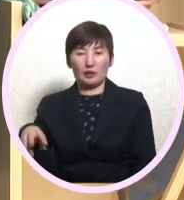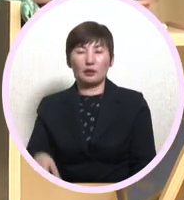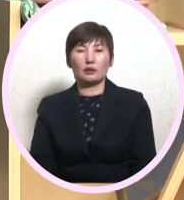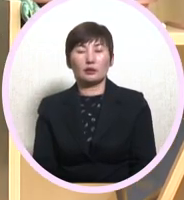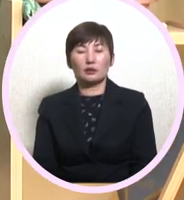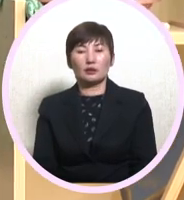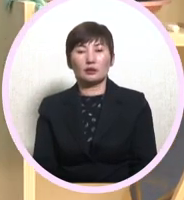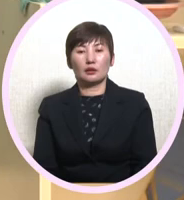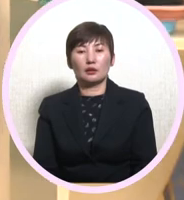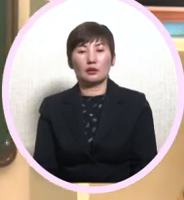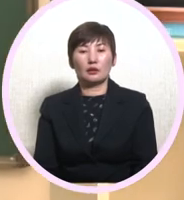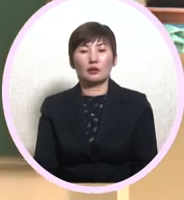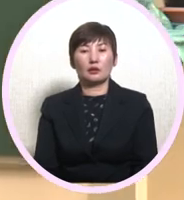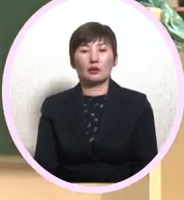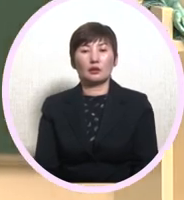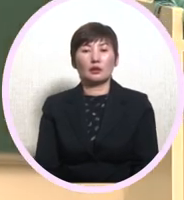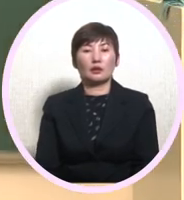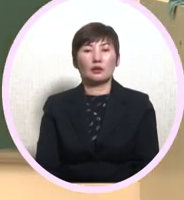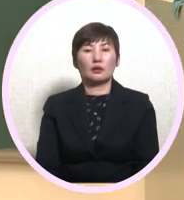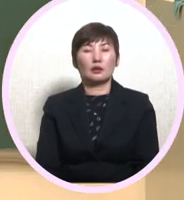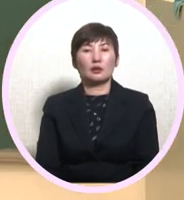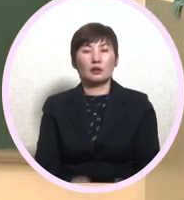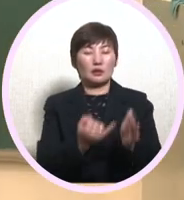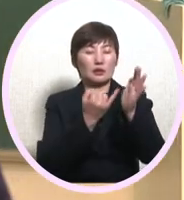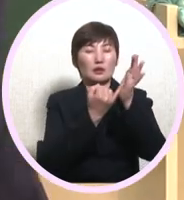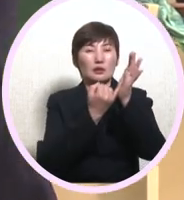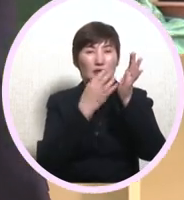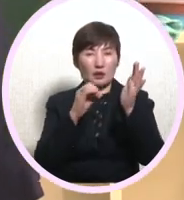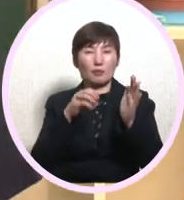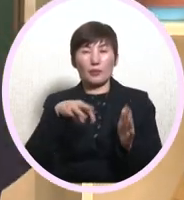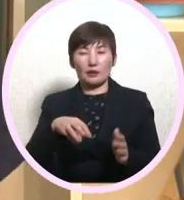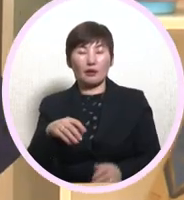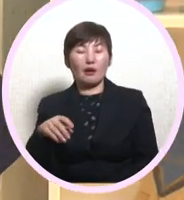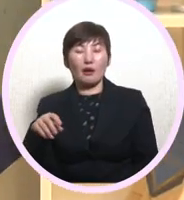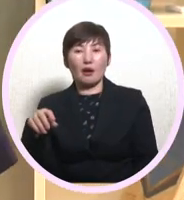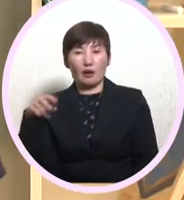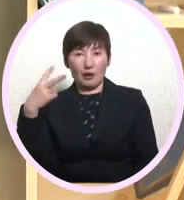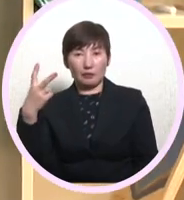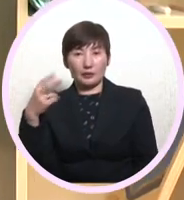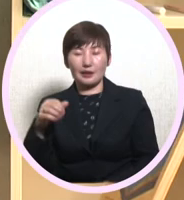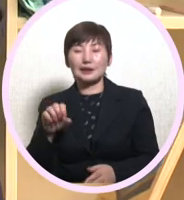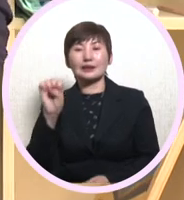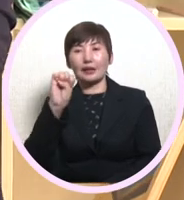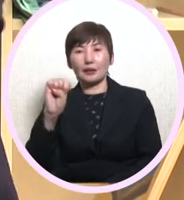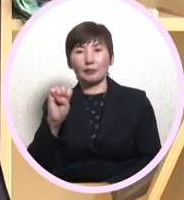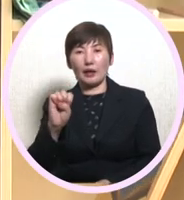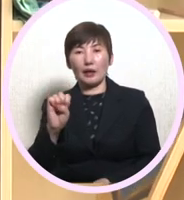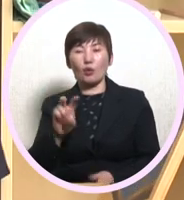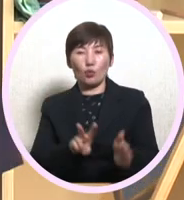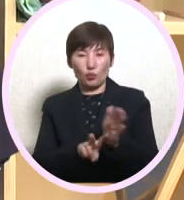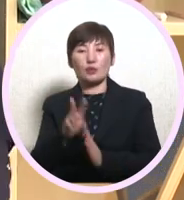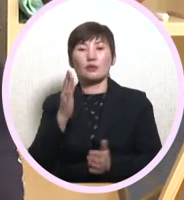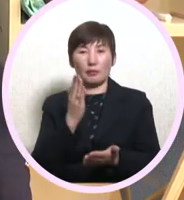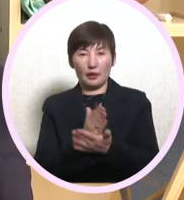тэгэхээр манай математикийн үн дээр манай дээр 60 метр квадратын трапецийн талбай үүссэн байна. За манай дээр бол энэ бүх хэсгүүдийн замыг нэмээд өгдөг.